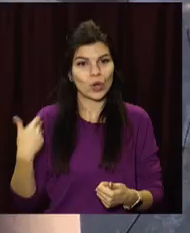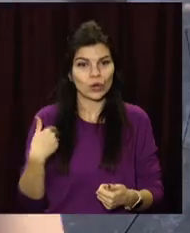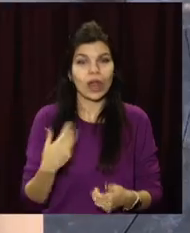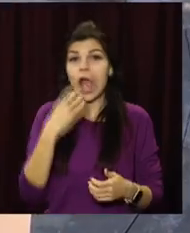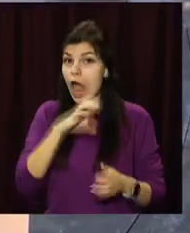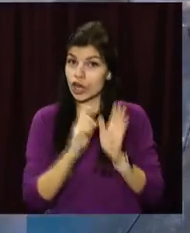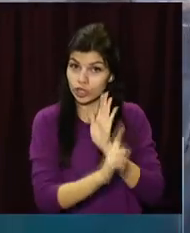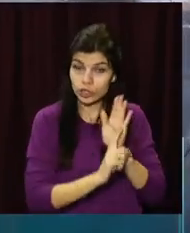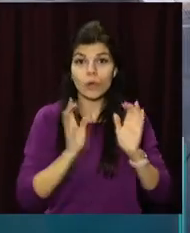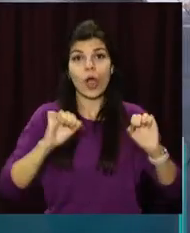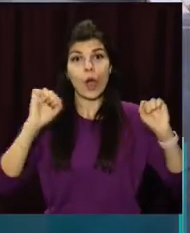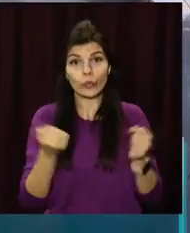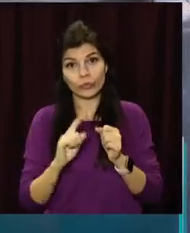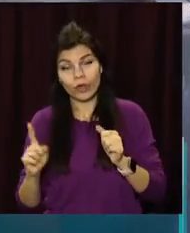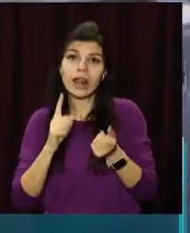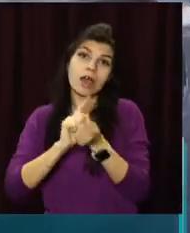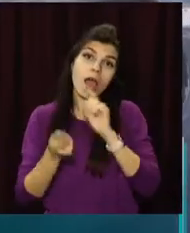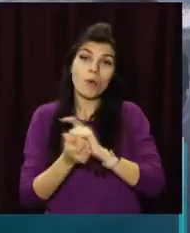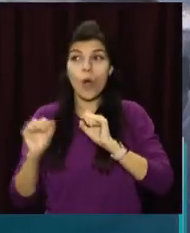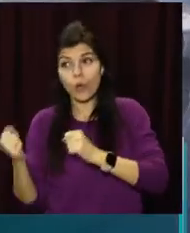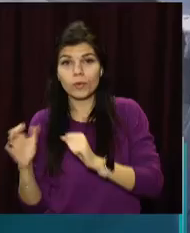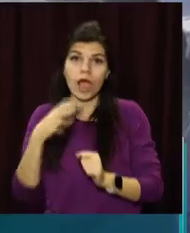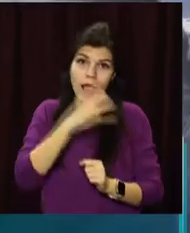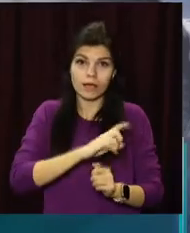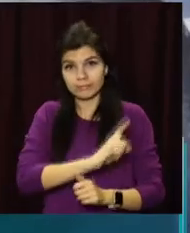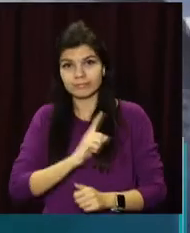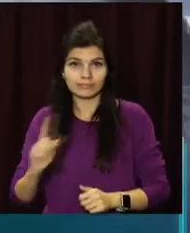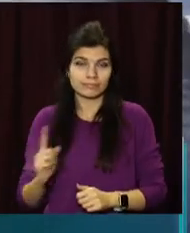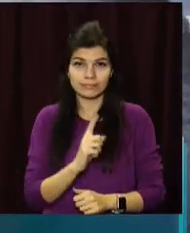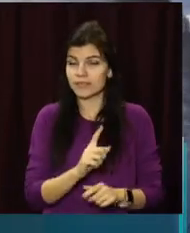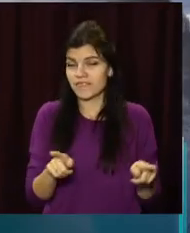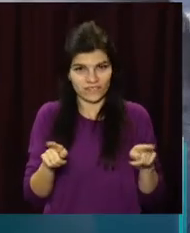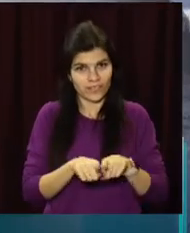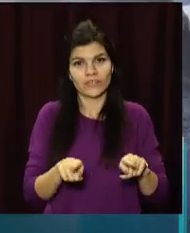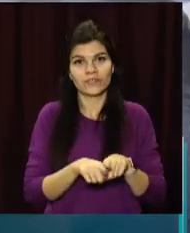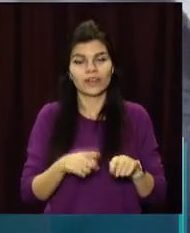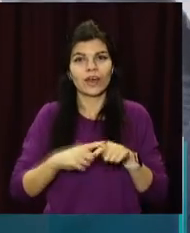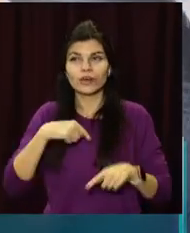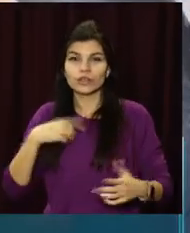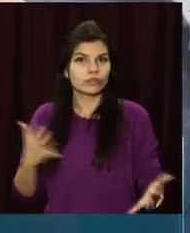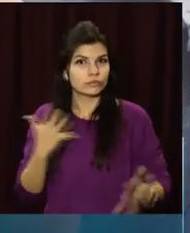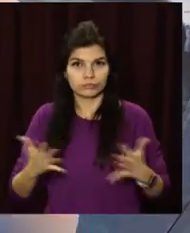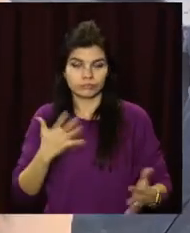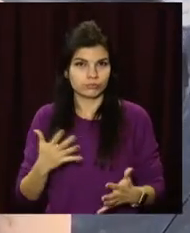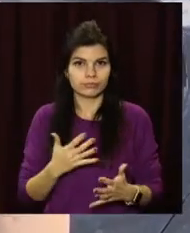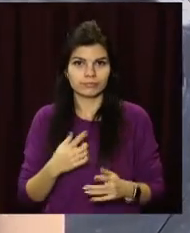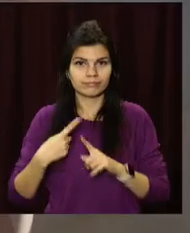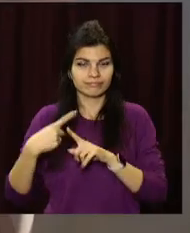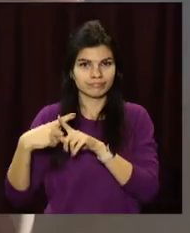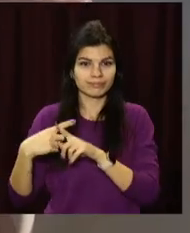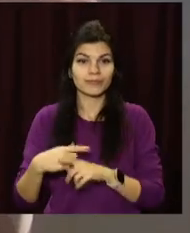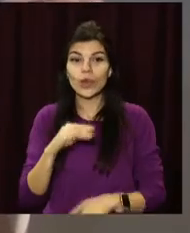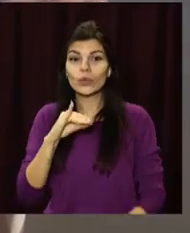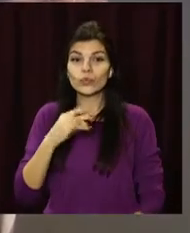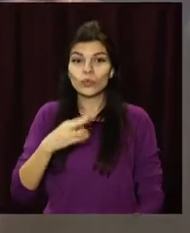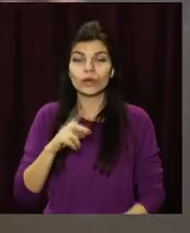загартовування. Спочатку в гарячій, потім в холодній, або наоборот, як завжди я кажу, ну, все одно, це адреналін.